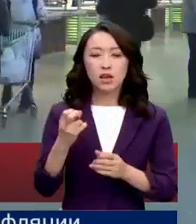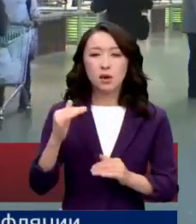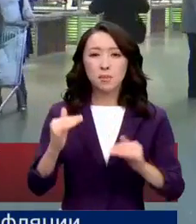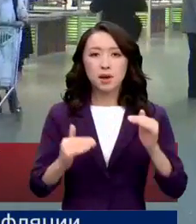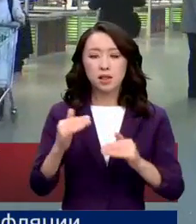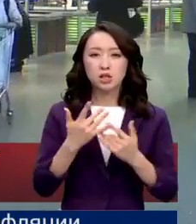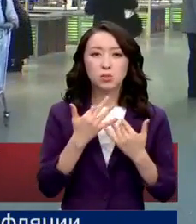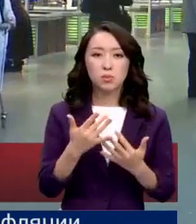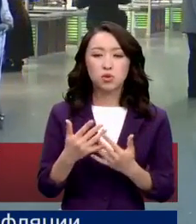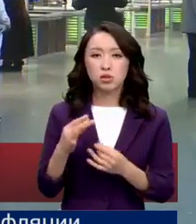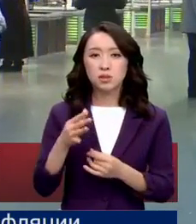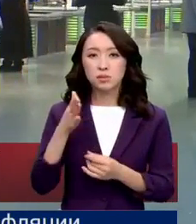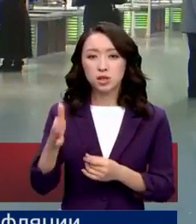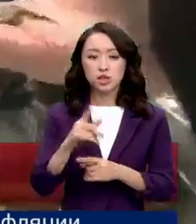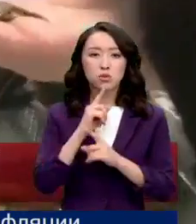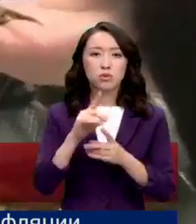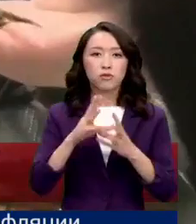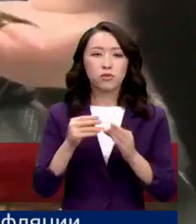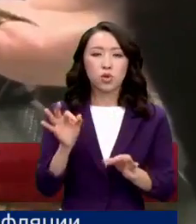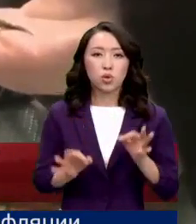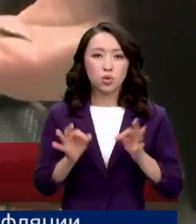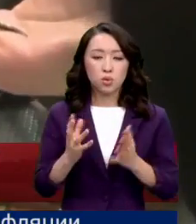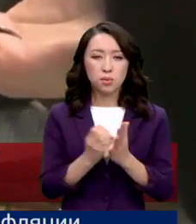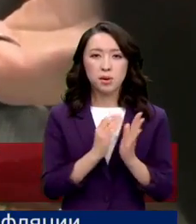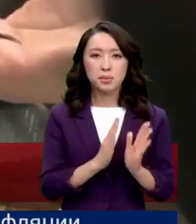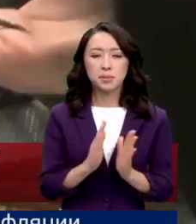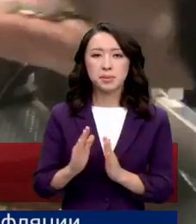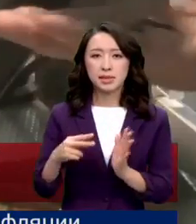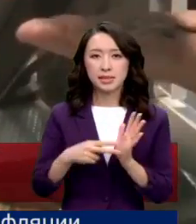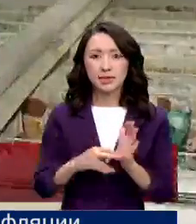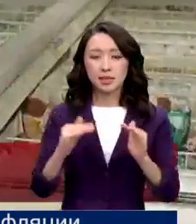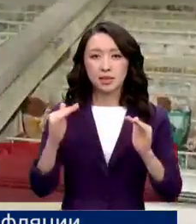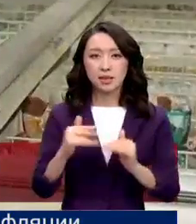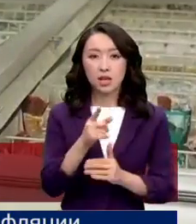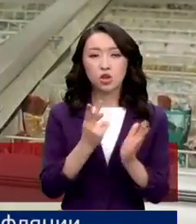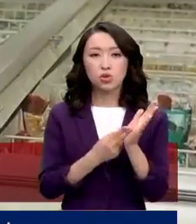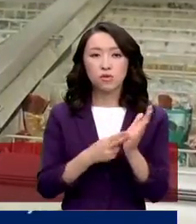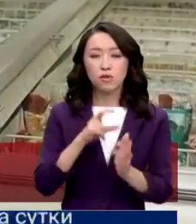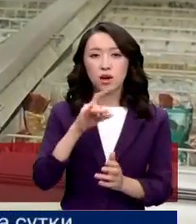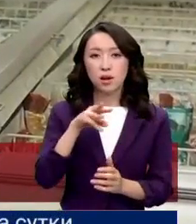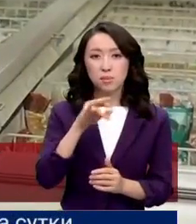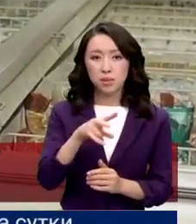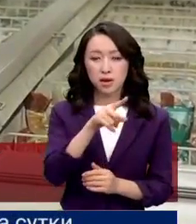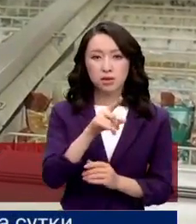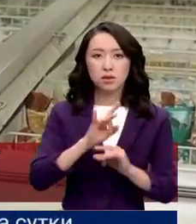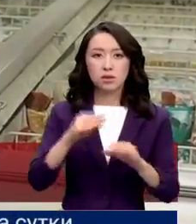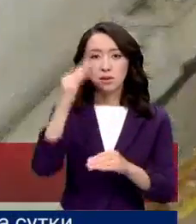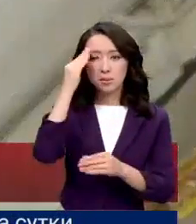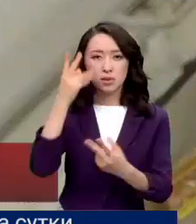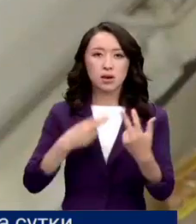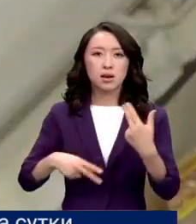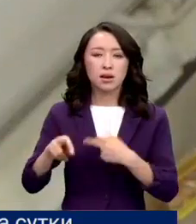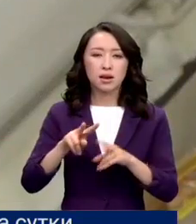спроса и предложения придет в норму, что, в свою очередь, стабилизирует цены. Доводы Армана Бисимбаева поддерживают и другие специалисты, которые